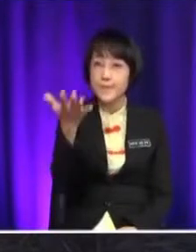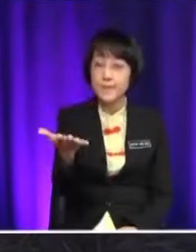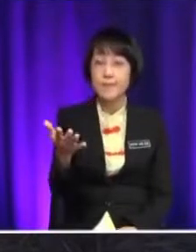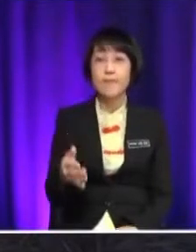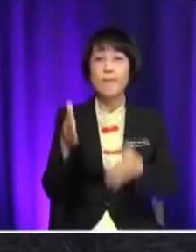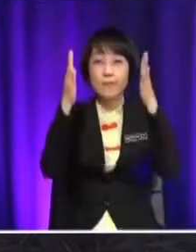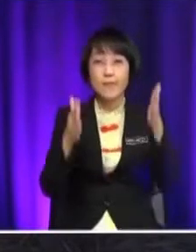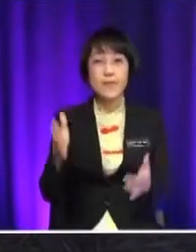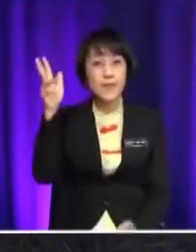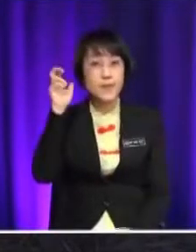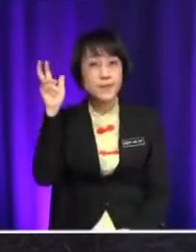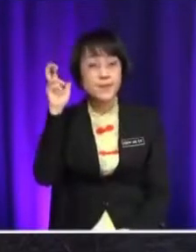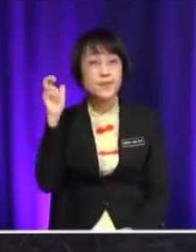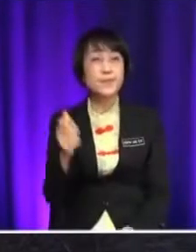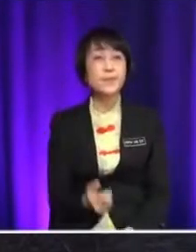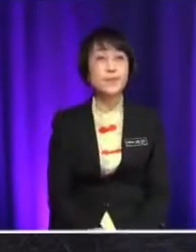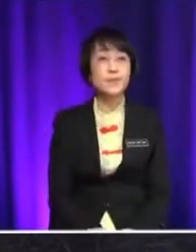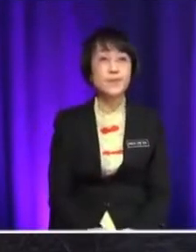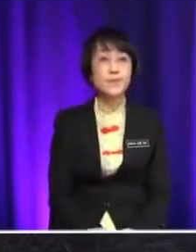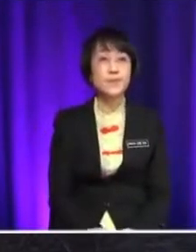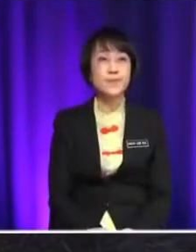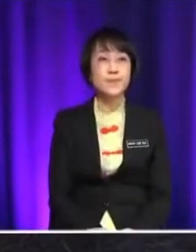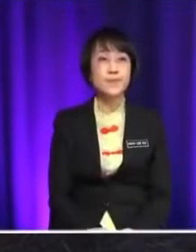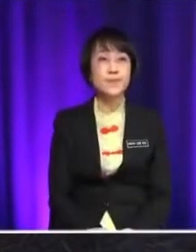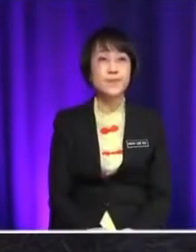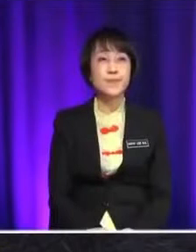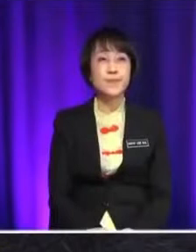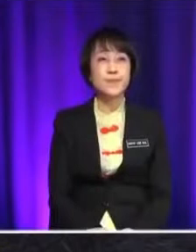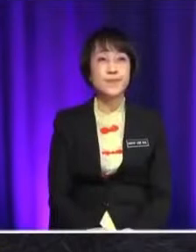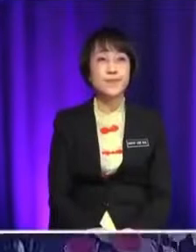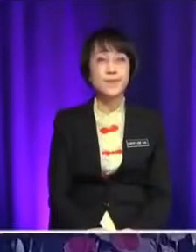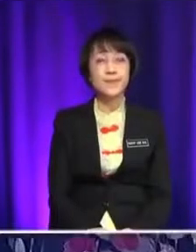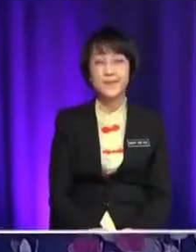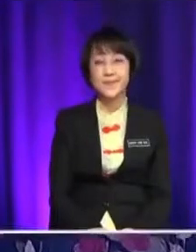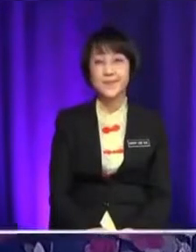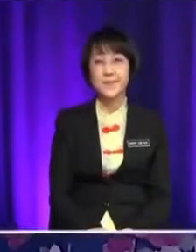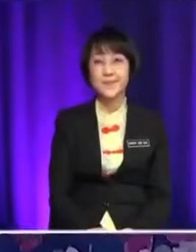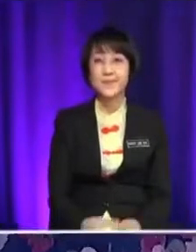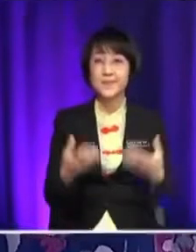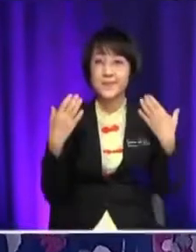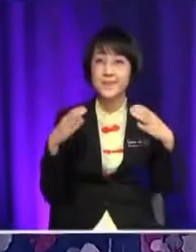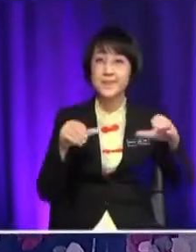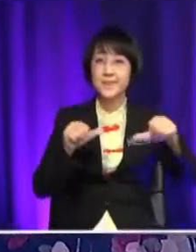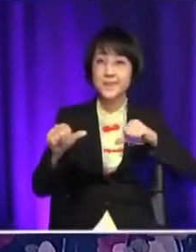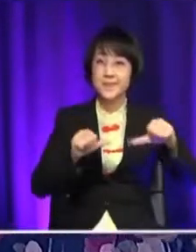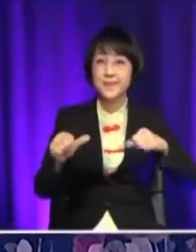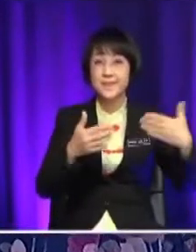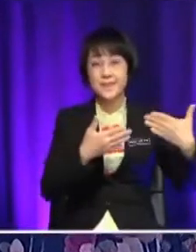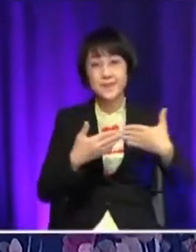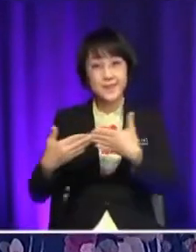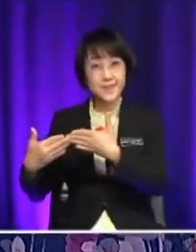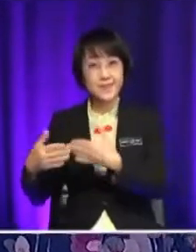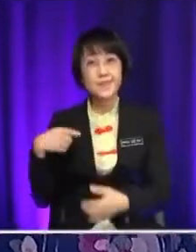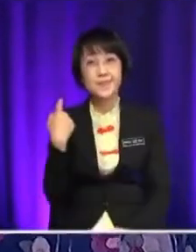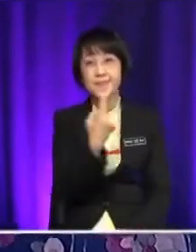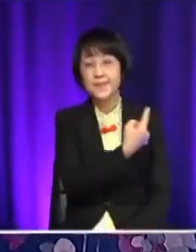Okey. Kita cubalah dengan aktiviti yang berikutnya. Dah tentulah kita nak